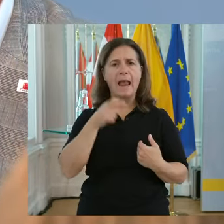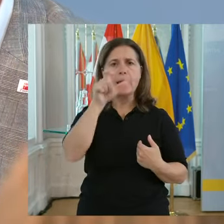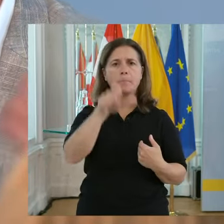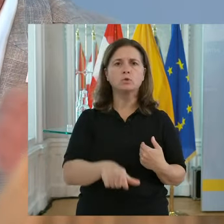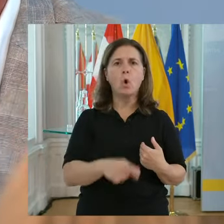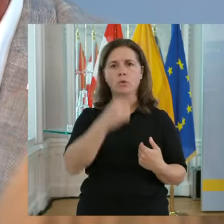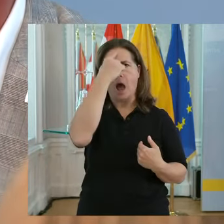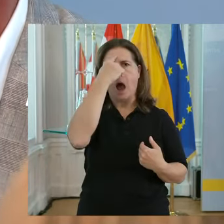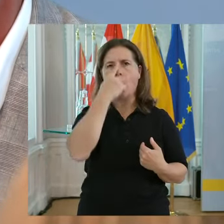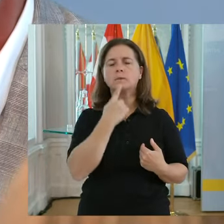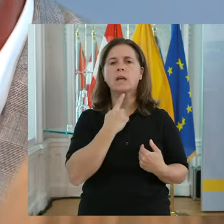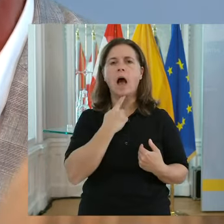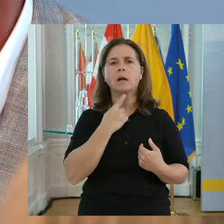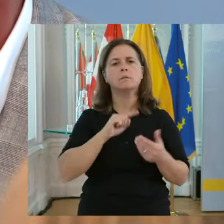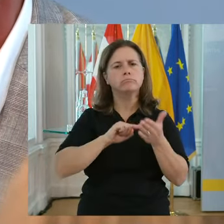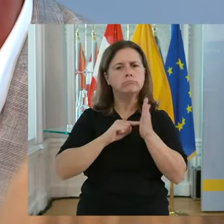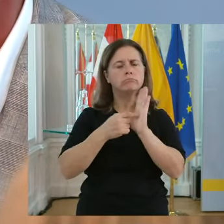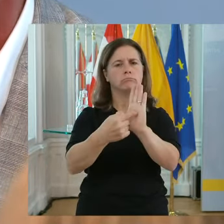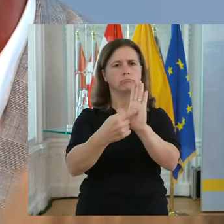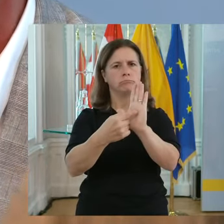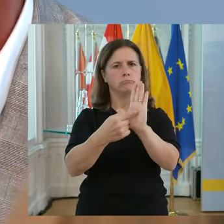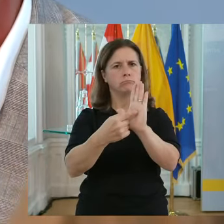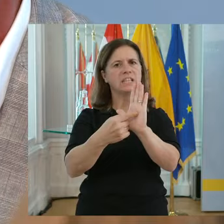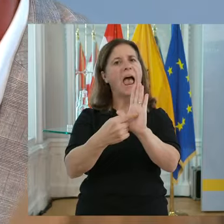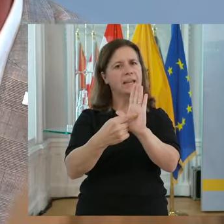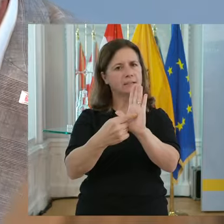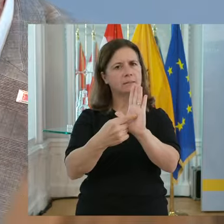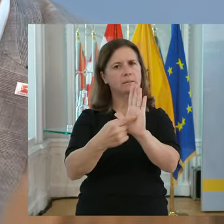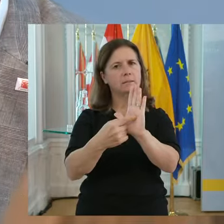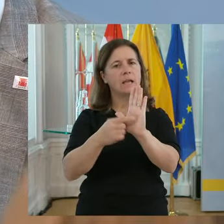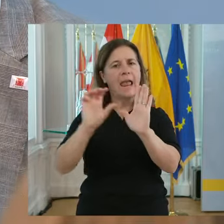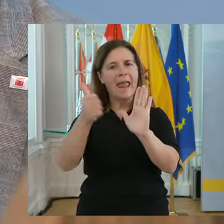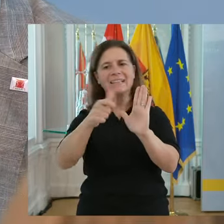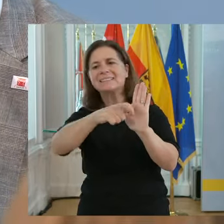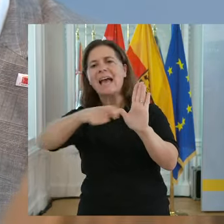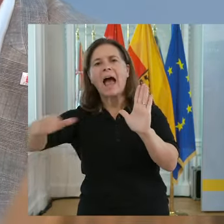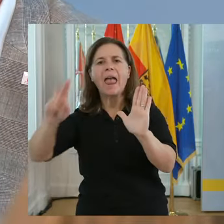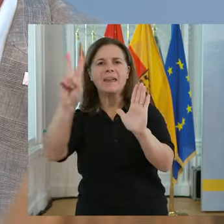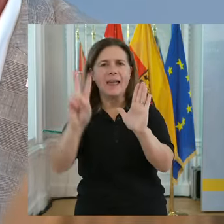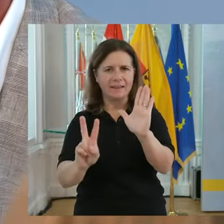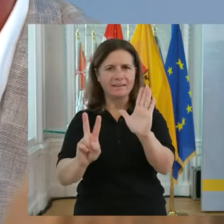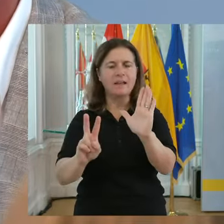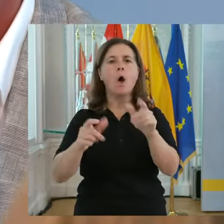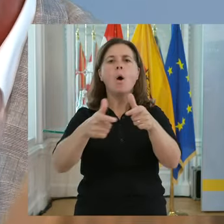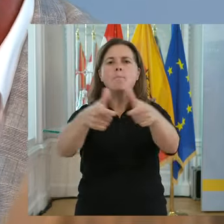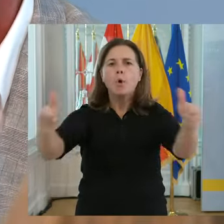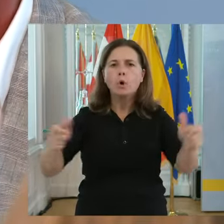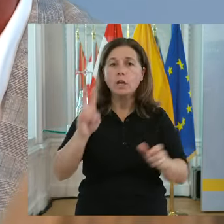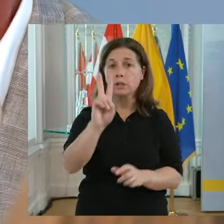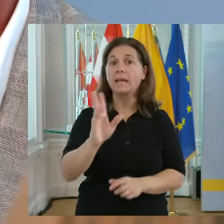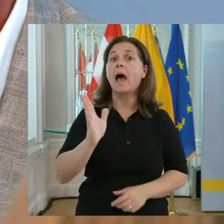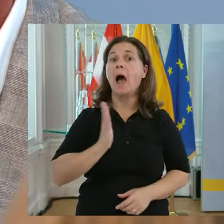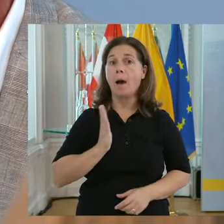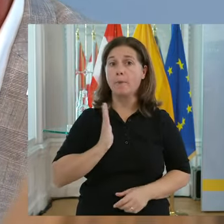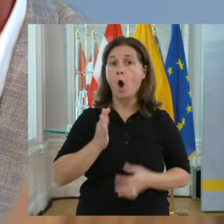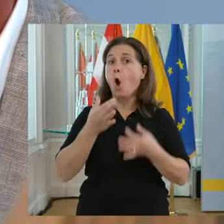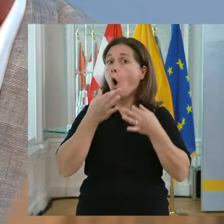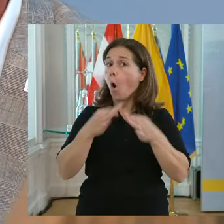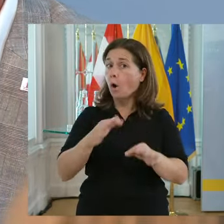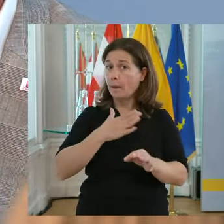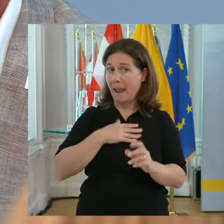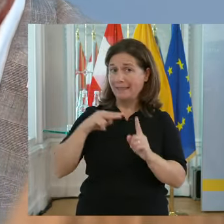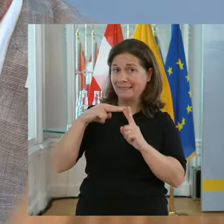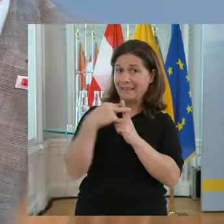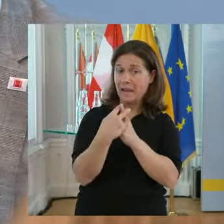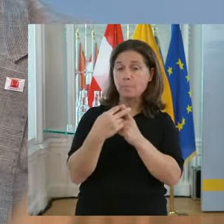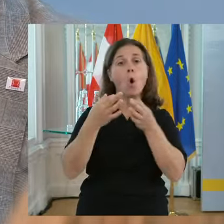autark nach vorne hin repräsentiert, der in der ersten Reihe steht, der auf der Bühne steht, aber ohne mein Team,